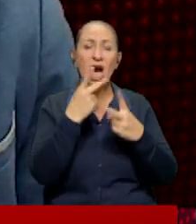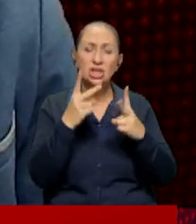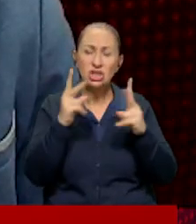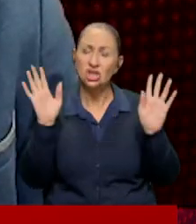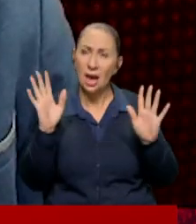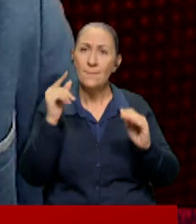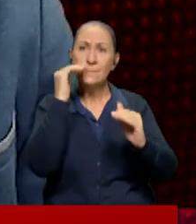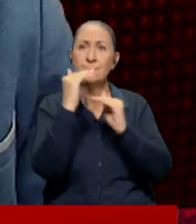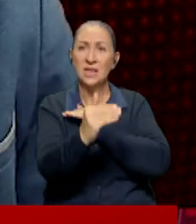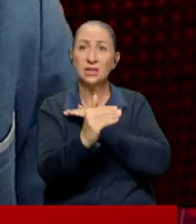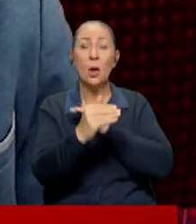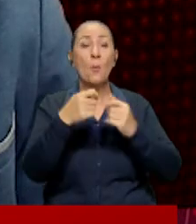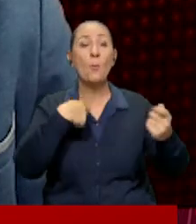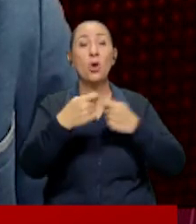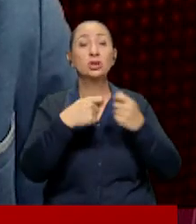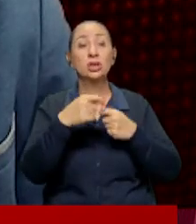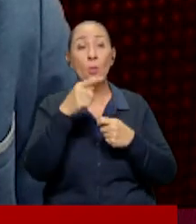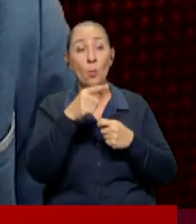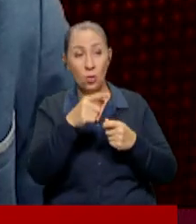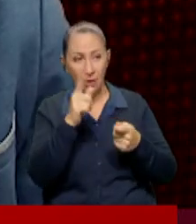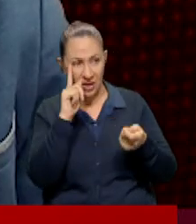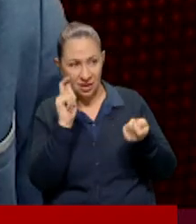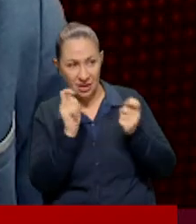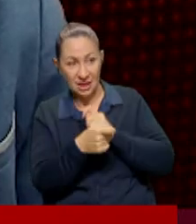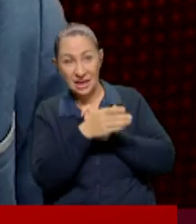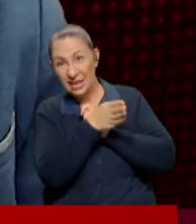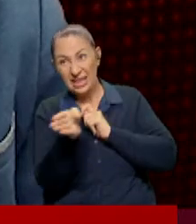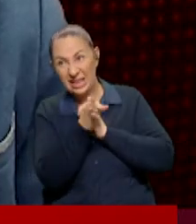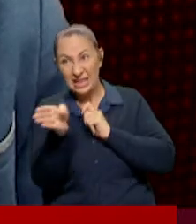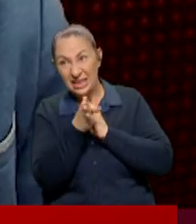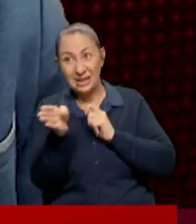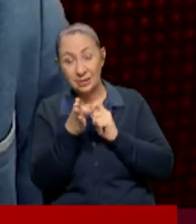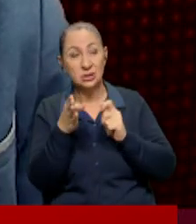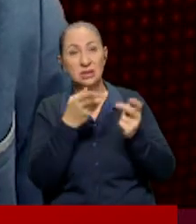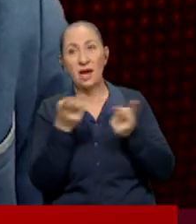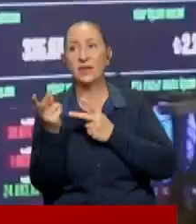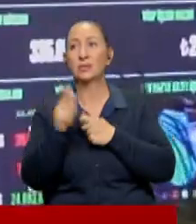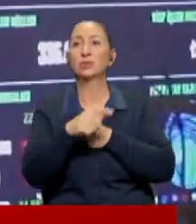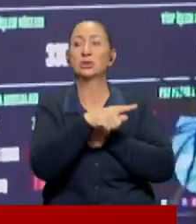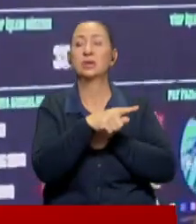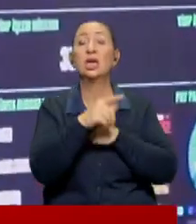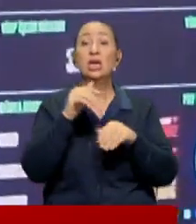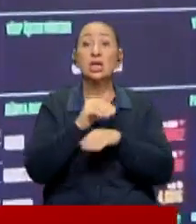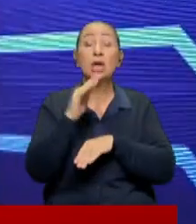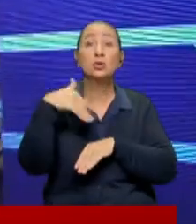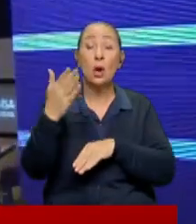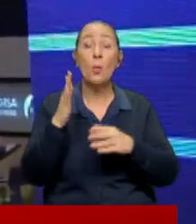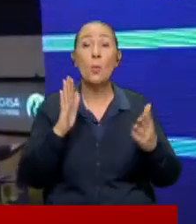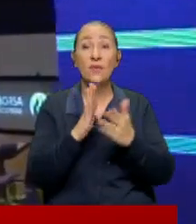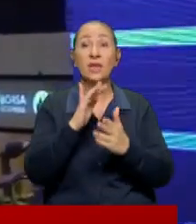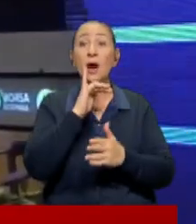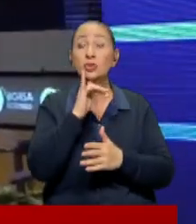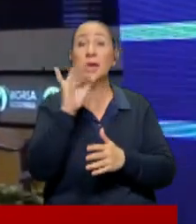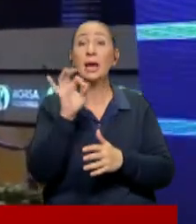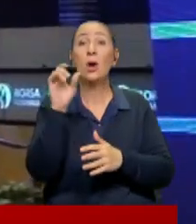açıkça milletimizi borsada bu manipülasyona girecek şekilde yatırıma davet etmiştir. Yaşananlar sonrası muhalefet